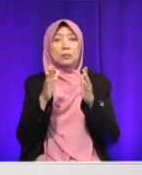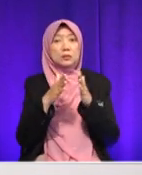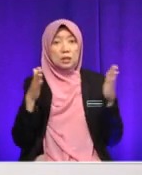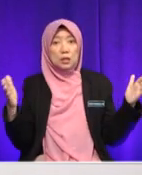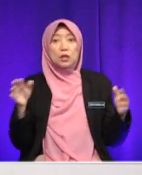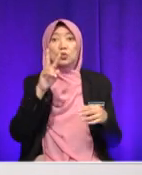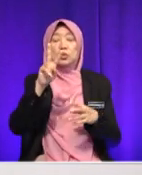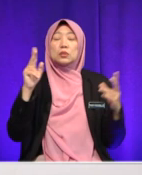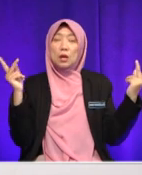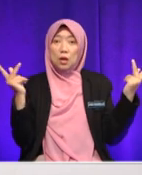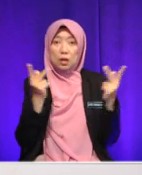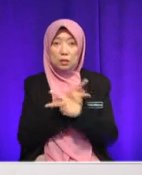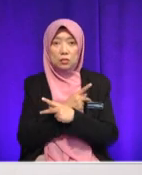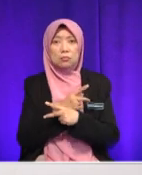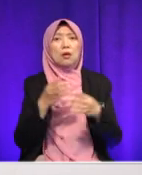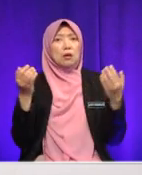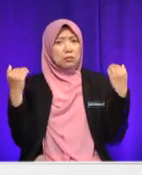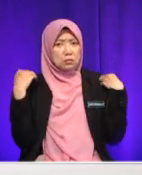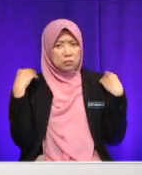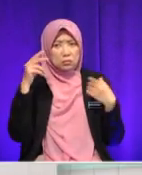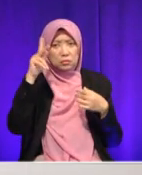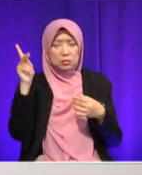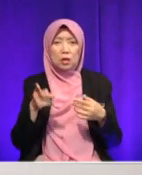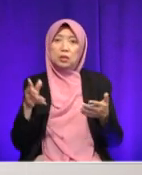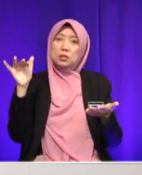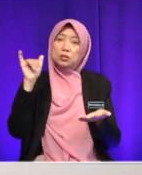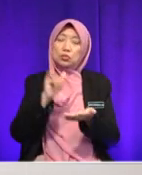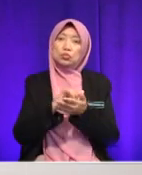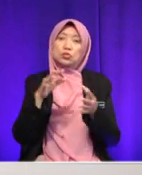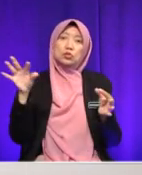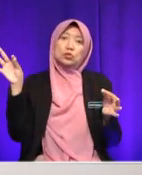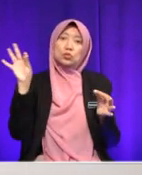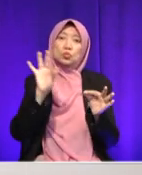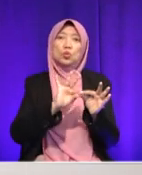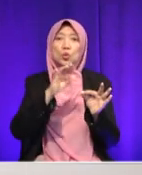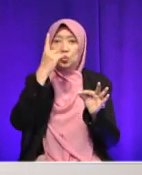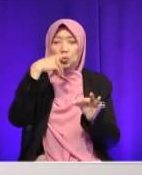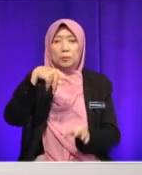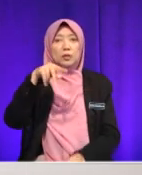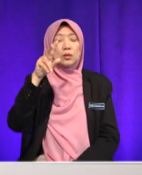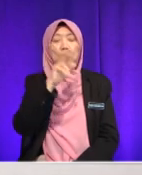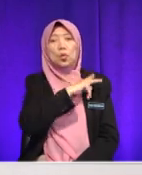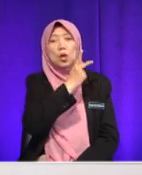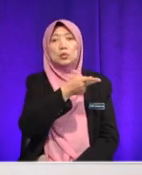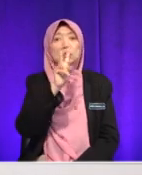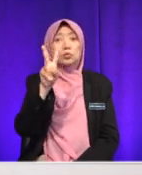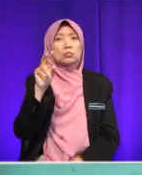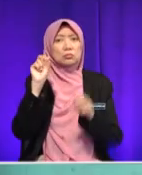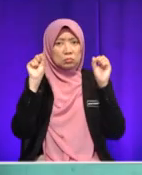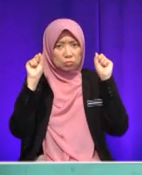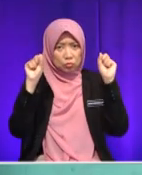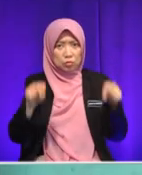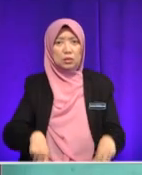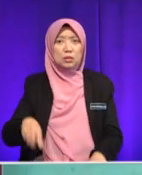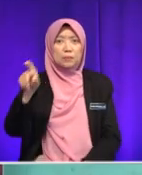kali. Jadi, adakah itu yang sesuai untuk P kuasa 2? Jadi Nisa, bolehkah kita tanya murid kita siapa